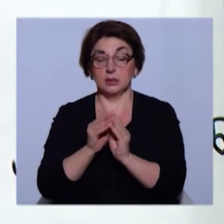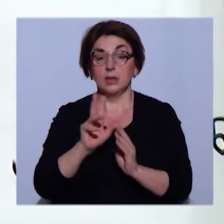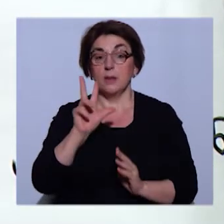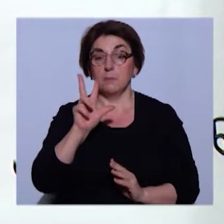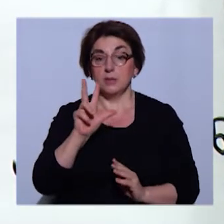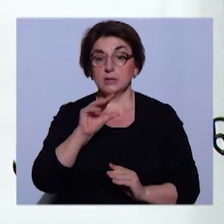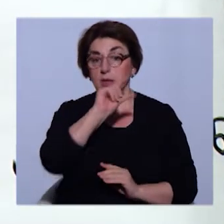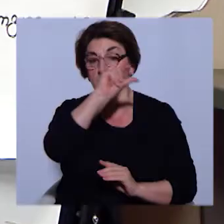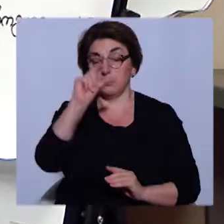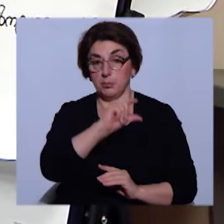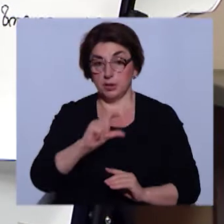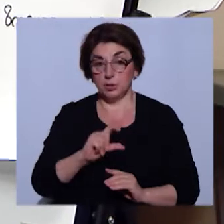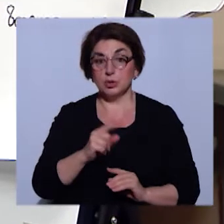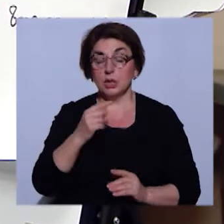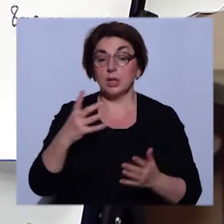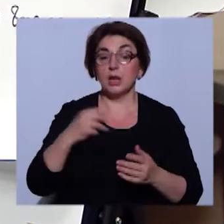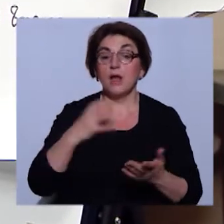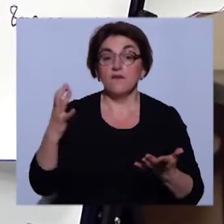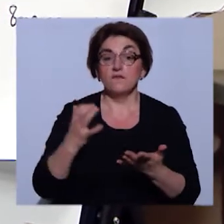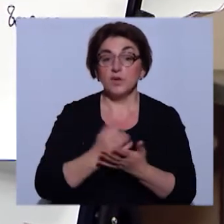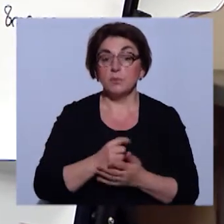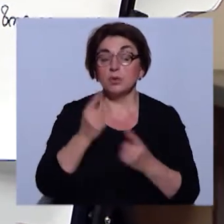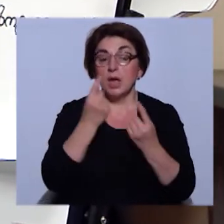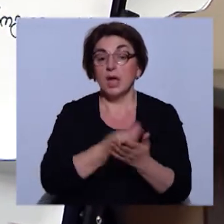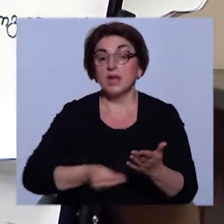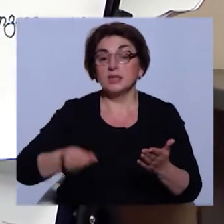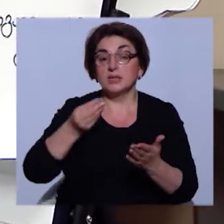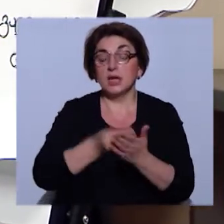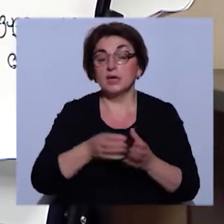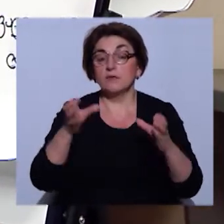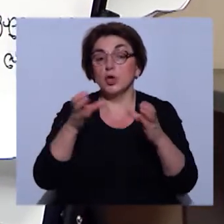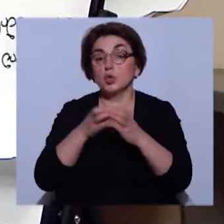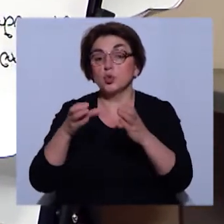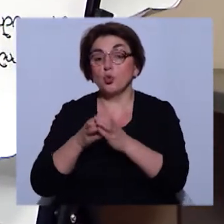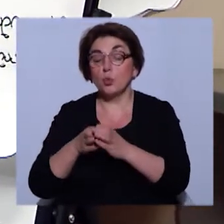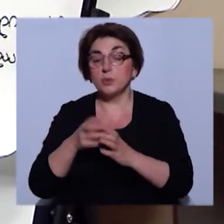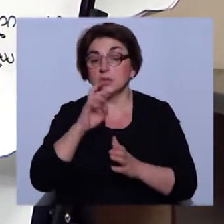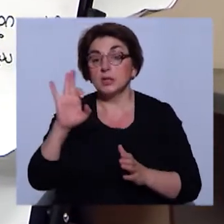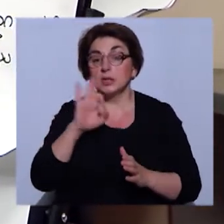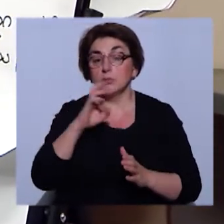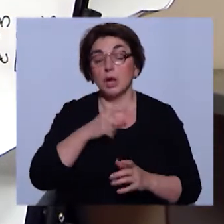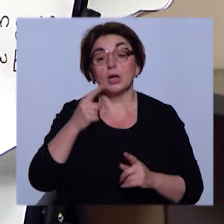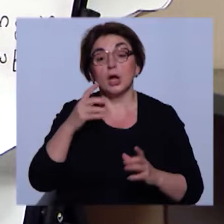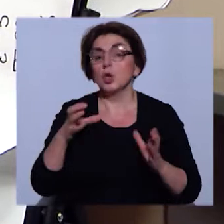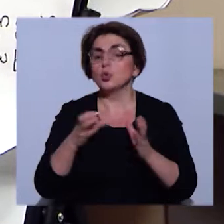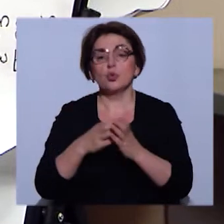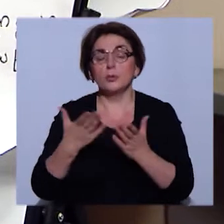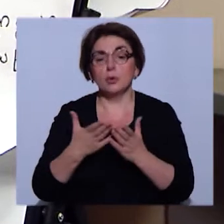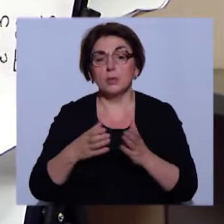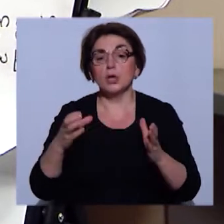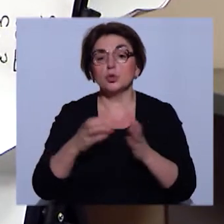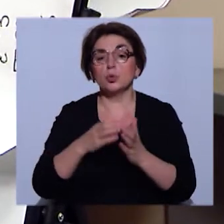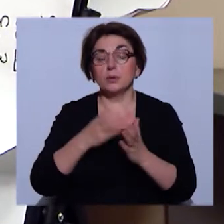მდებარეობენ. მეორე დავალება, იპოვეთ ელემენტები ერთი და იგივე ჯგუფიდან. ჯგუფი რა იყო გავიხსენოთ? ვერტიკალური